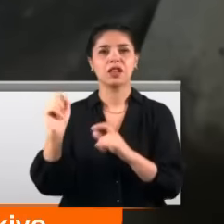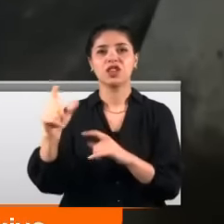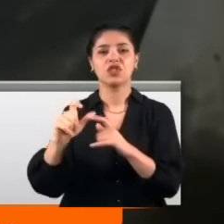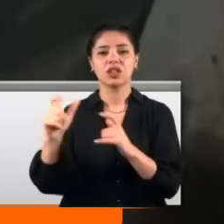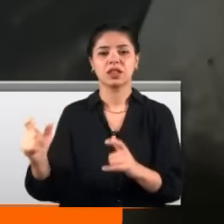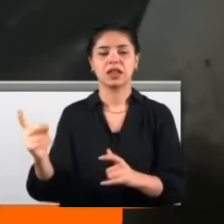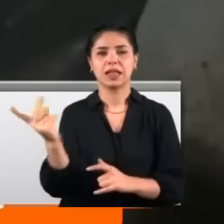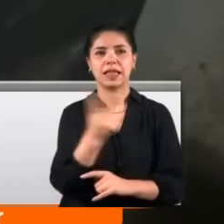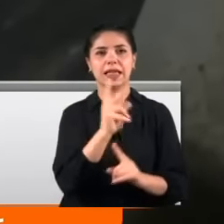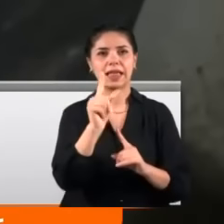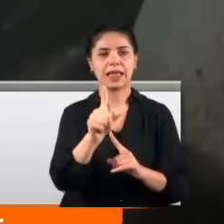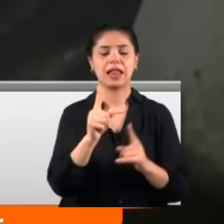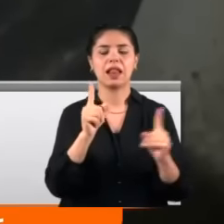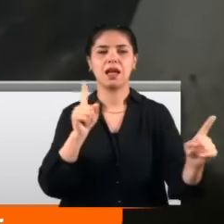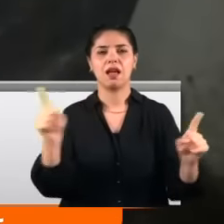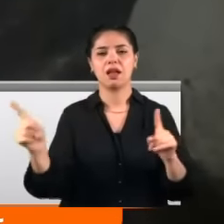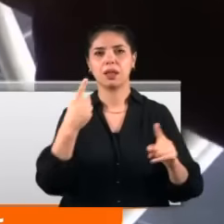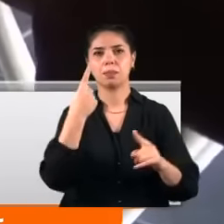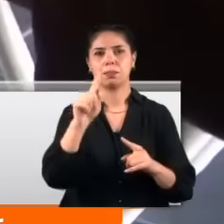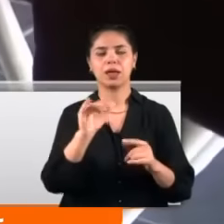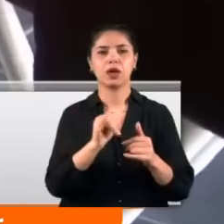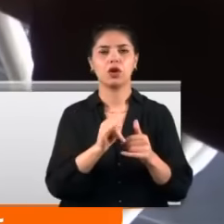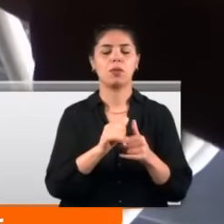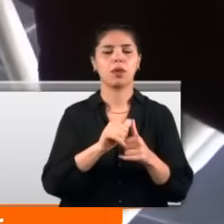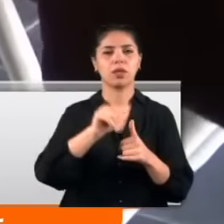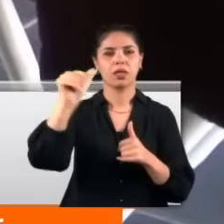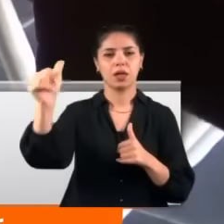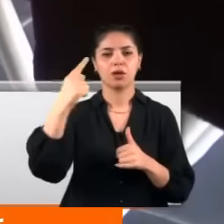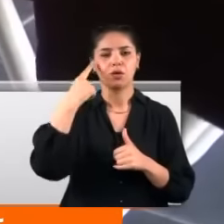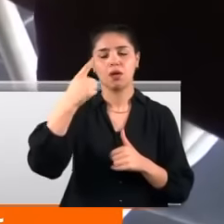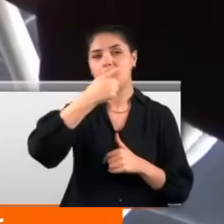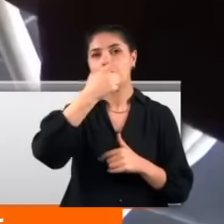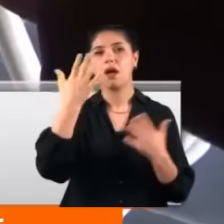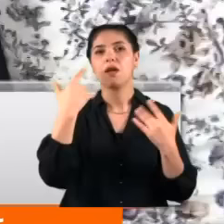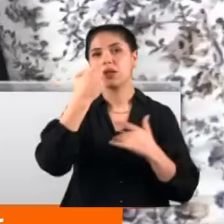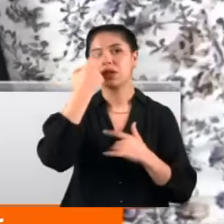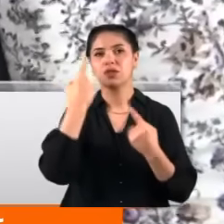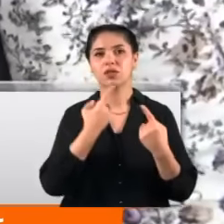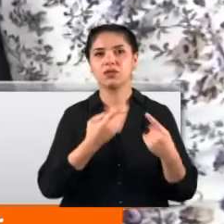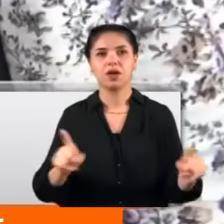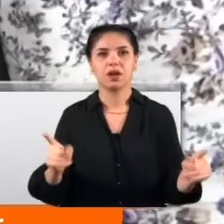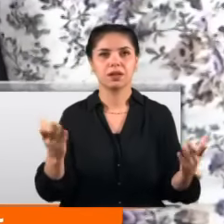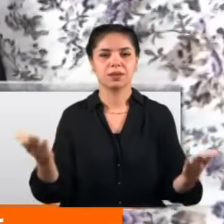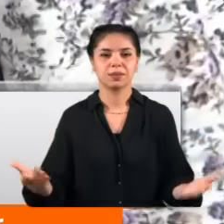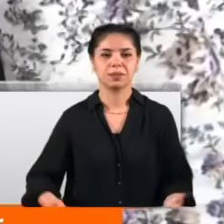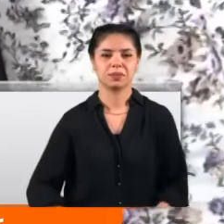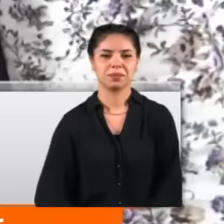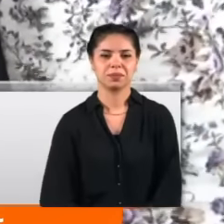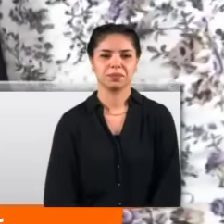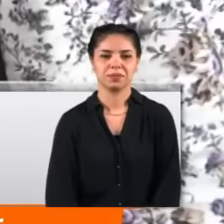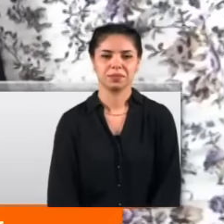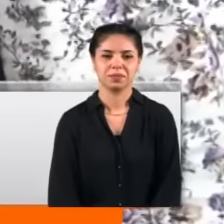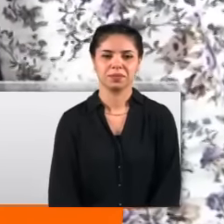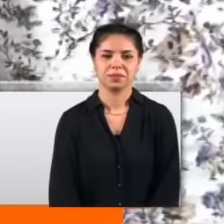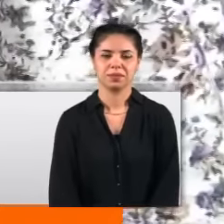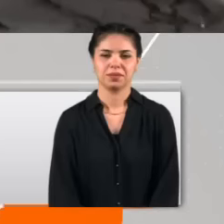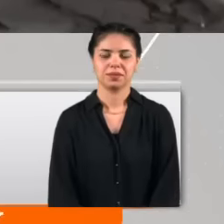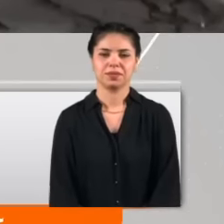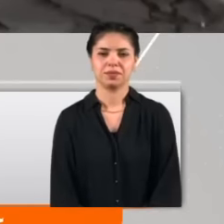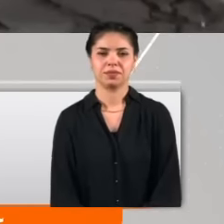il arasındaki 1000 kilometrelik mesafe kadar... Hava sıcaklığı da epey farklıydı. Yoransız, battaniyesiz hiç yatılmıyor. Çok